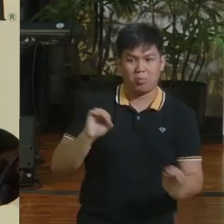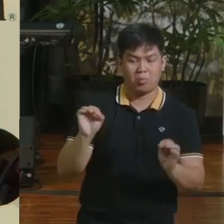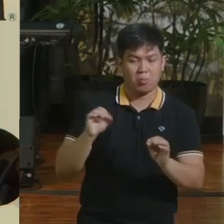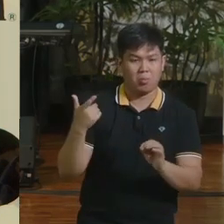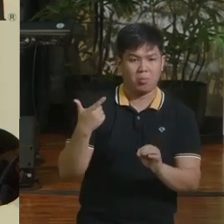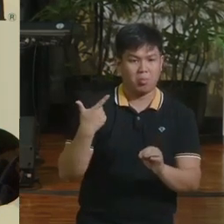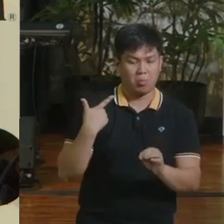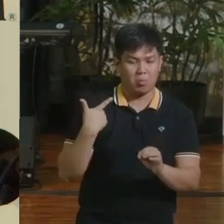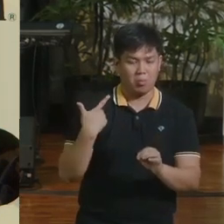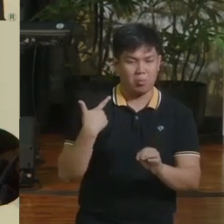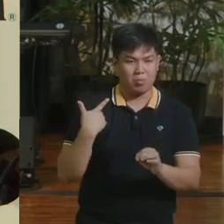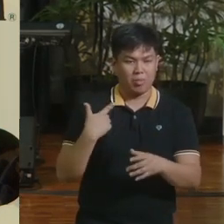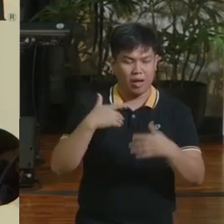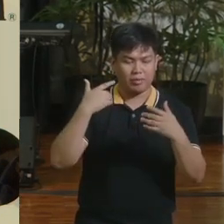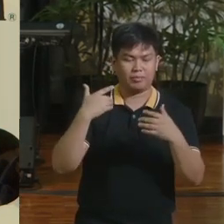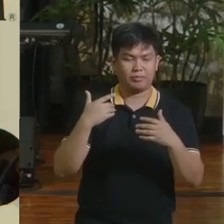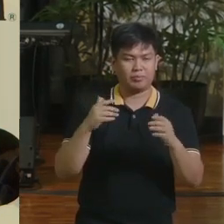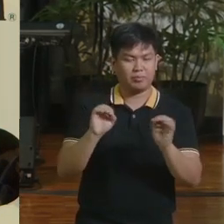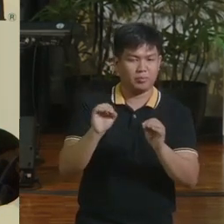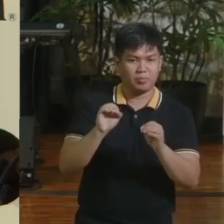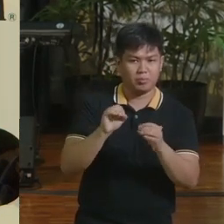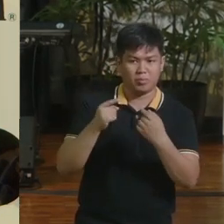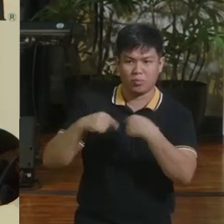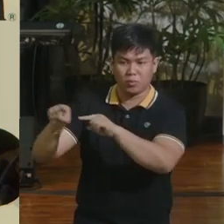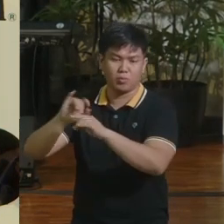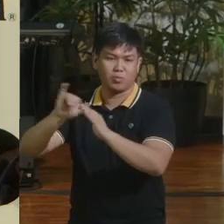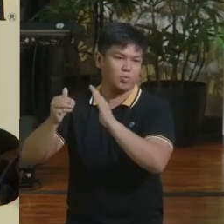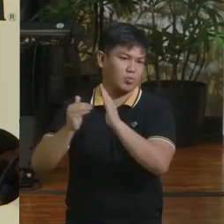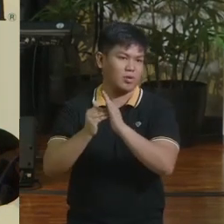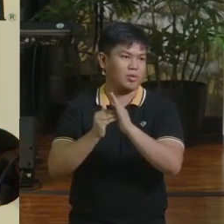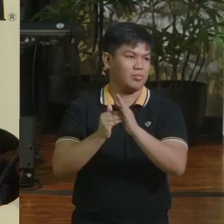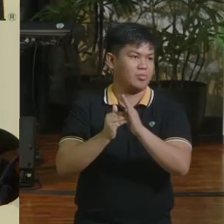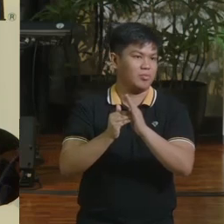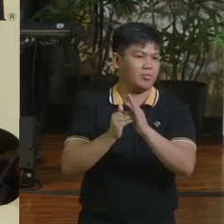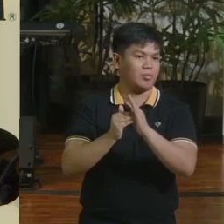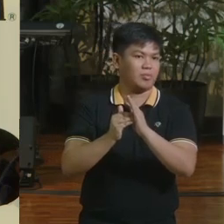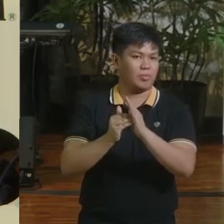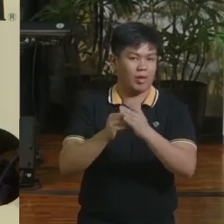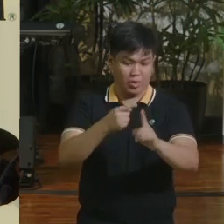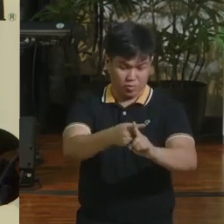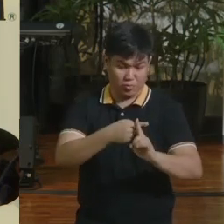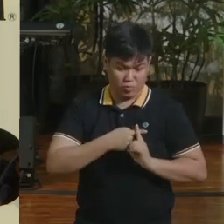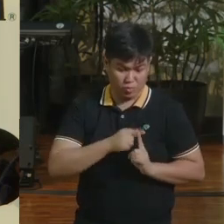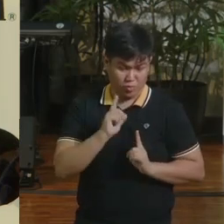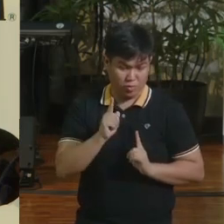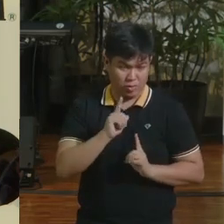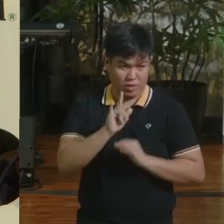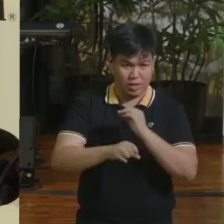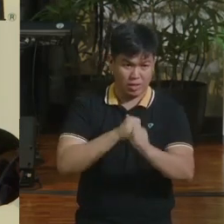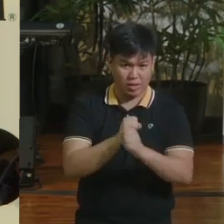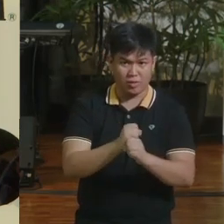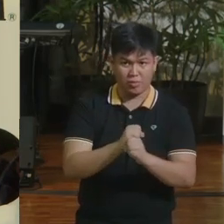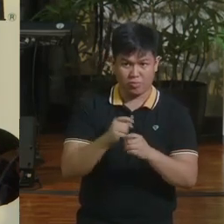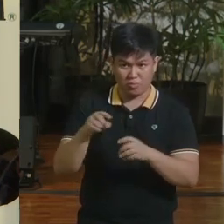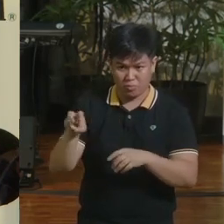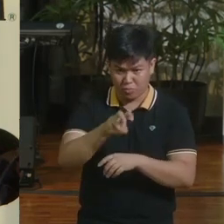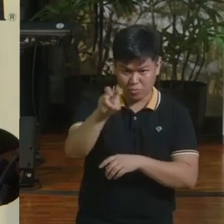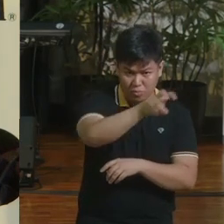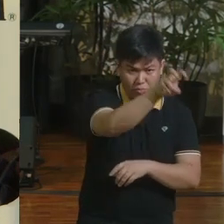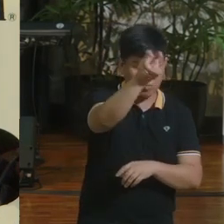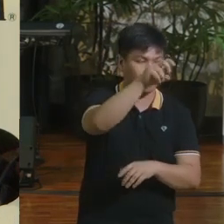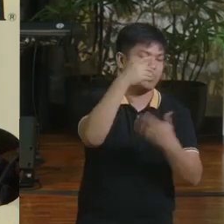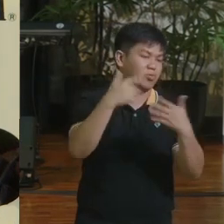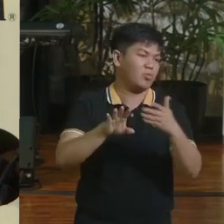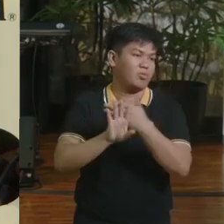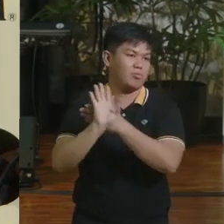kanyang conversion. So meron pong timeline tayong makikita dito sa mga babasahin nating mga